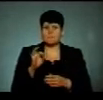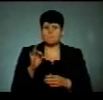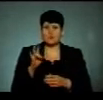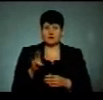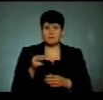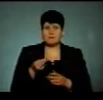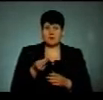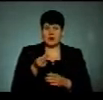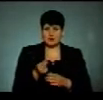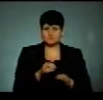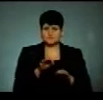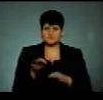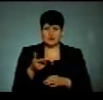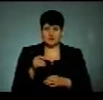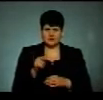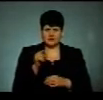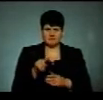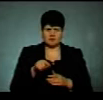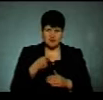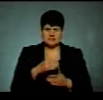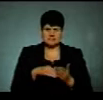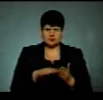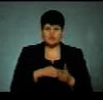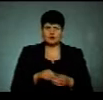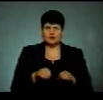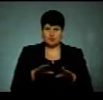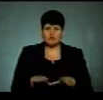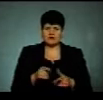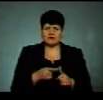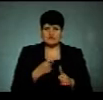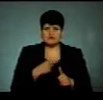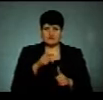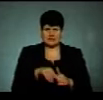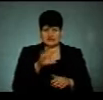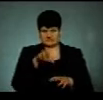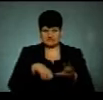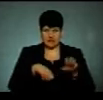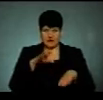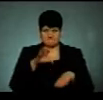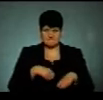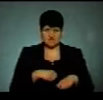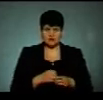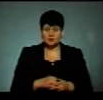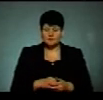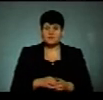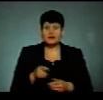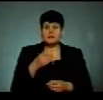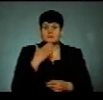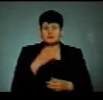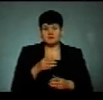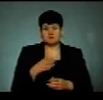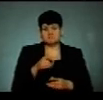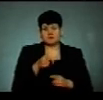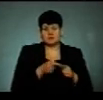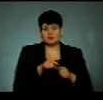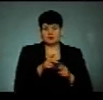транспортування газу». У її тексті він вимагає скасувати ухвалу і називає її, цитую, «грабіжницькою та здирницькою». За петицію